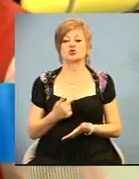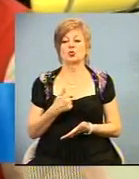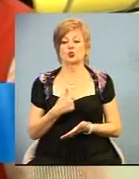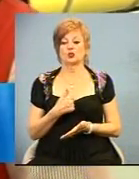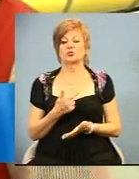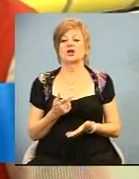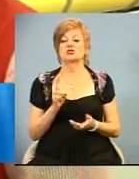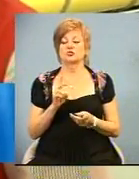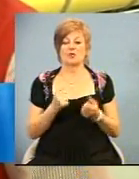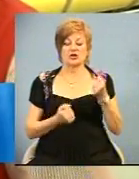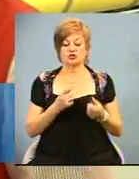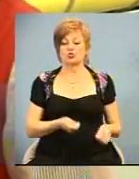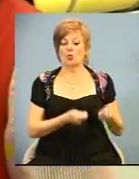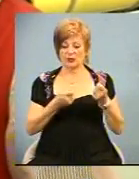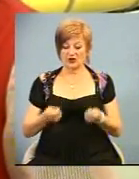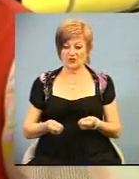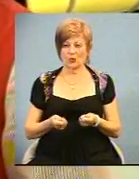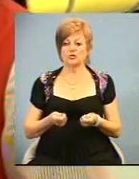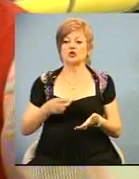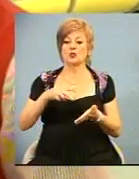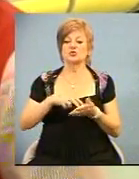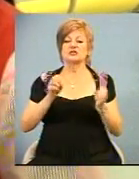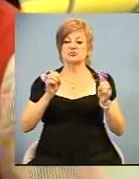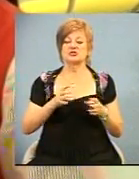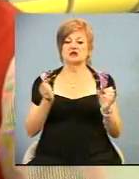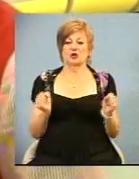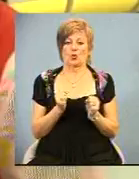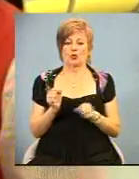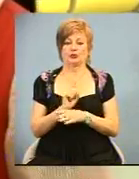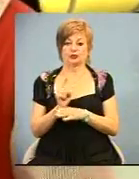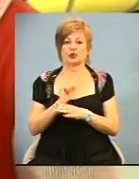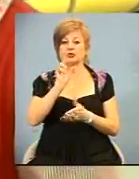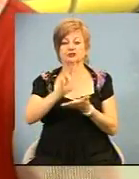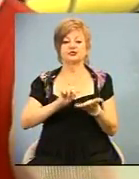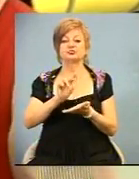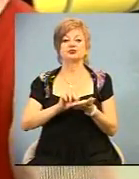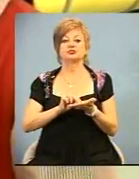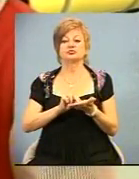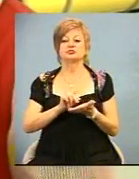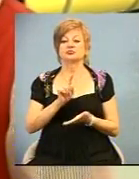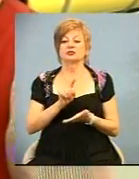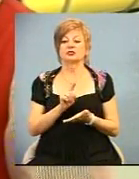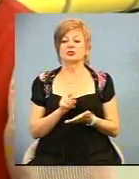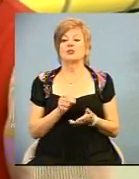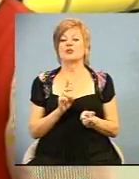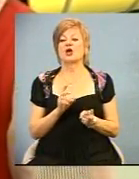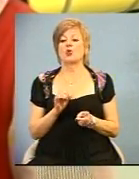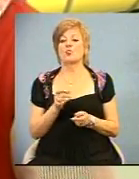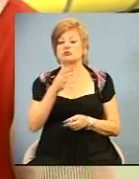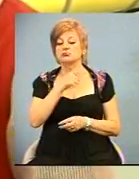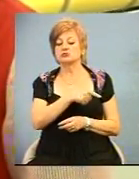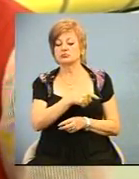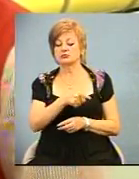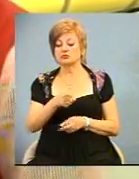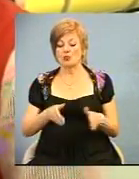машинах, которые привозят наш товар, установлены термодатчики. И мы считываем, у нас флешечки, мы считываем на компьютере, и мы видим